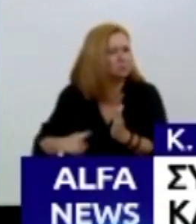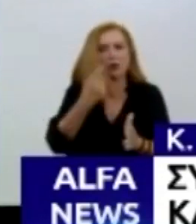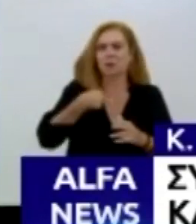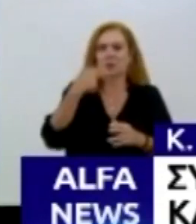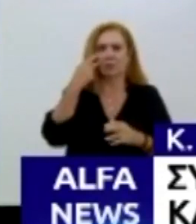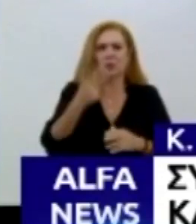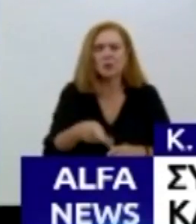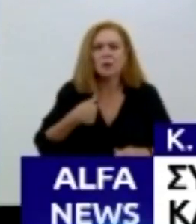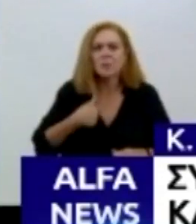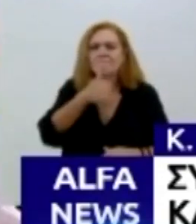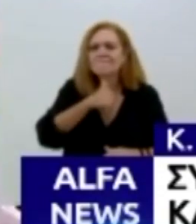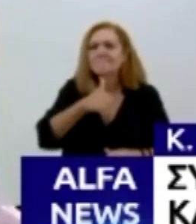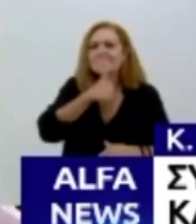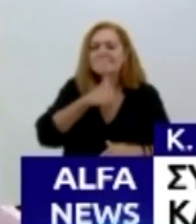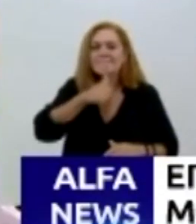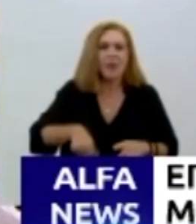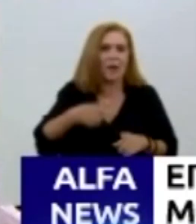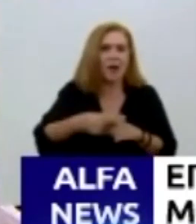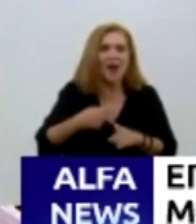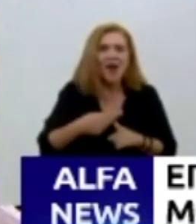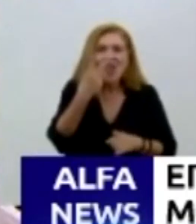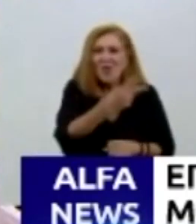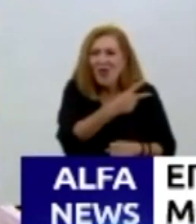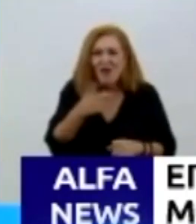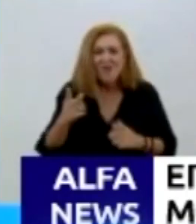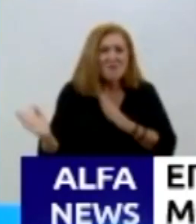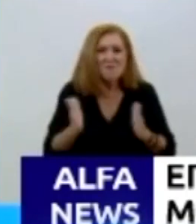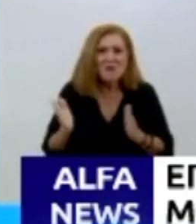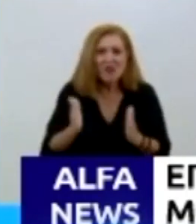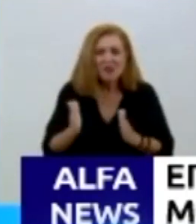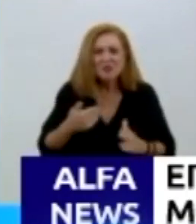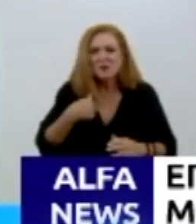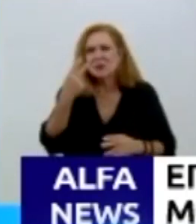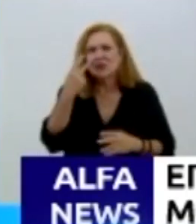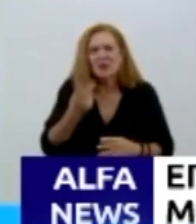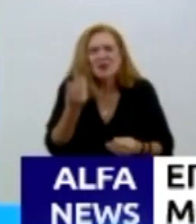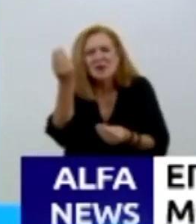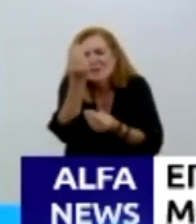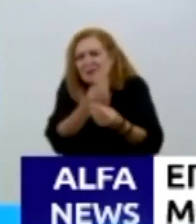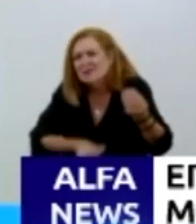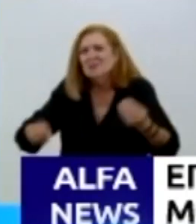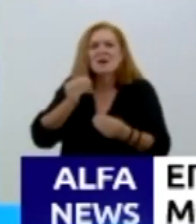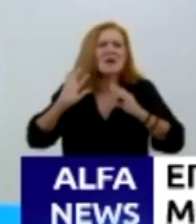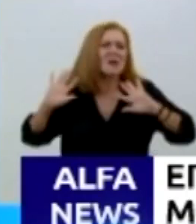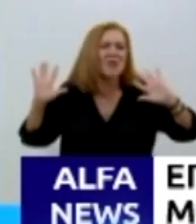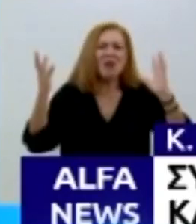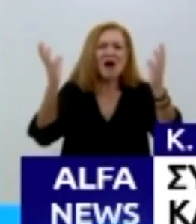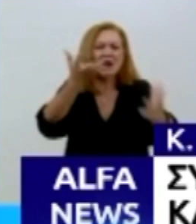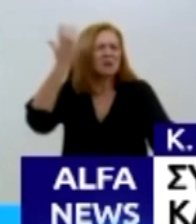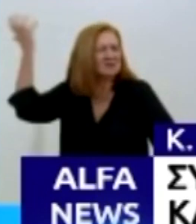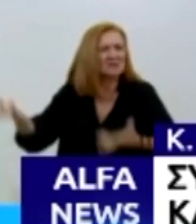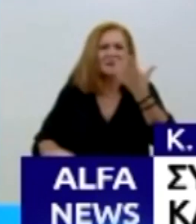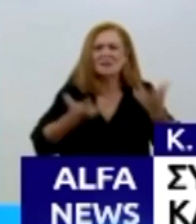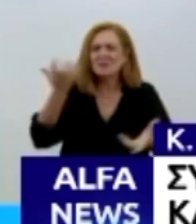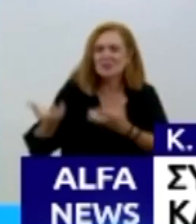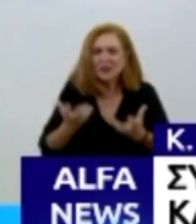τόπου, ο οποίος μέσα σε 2 εβδομάδες γνώρισε τη μεγαλύτερη δασική πυρκαγιά και αμέσως